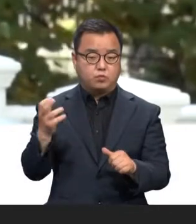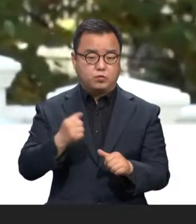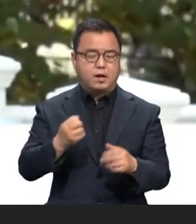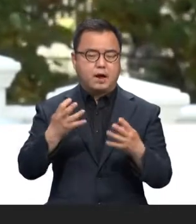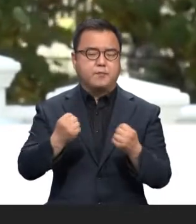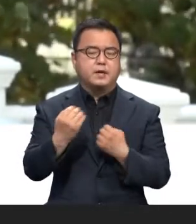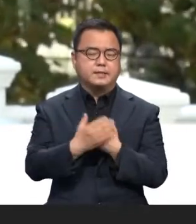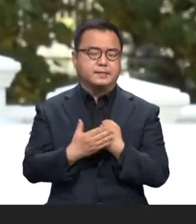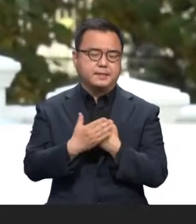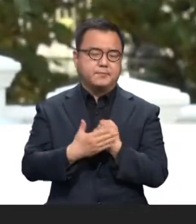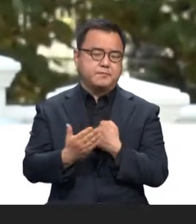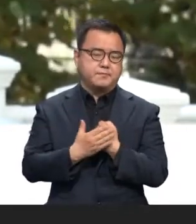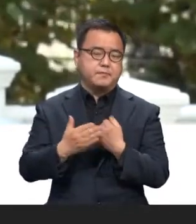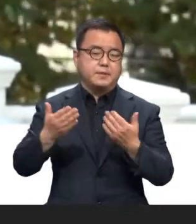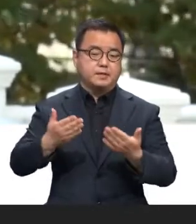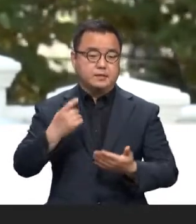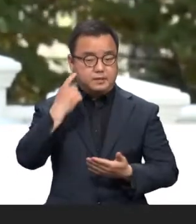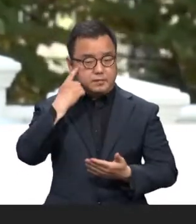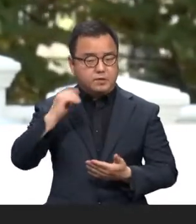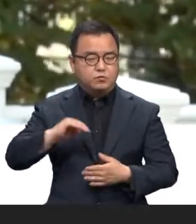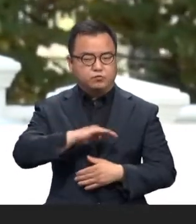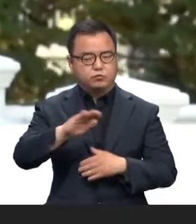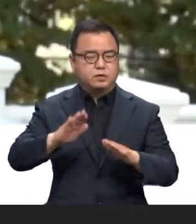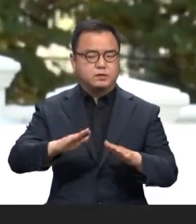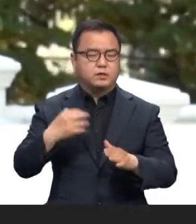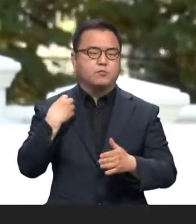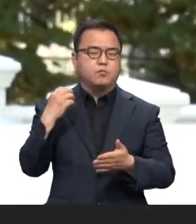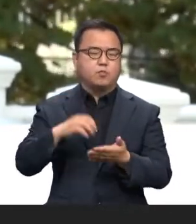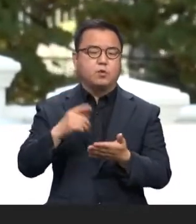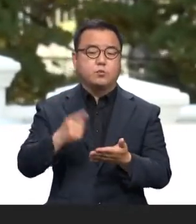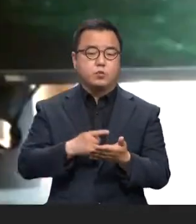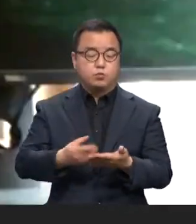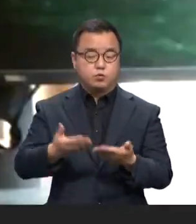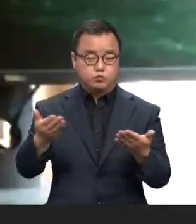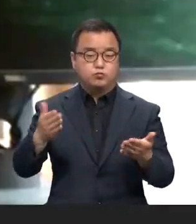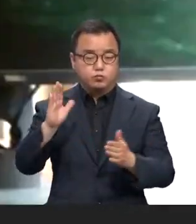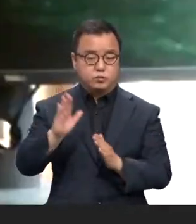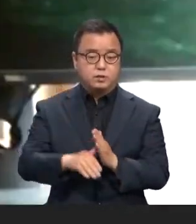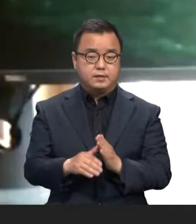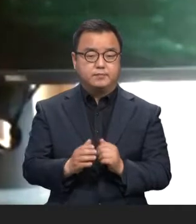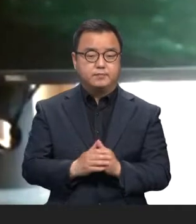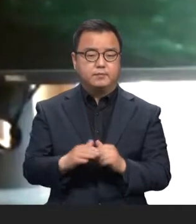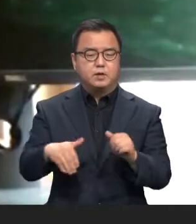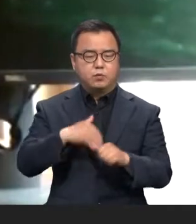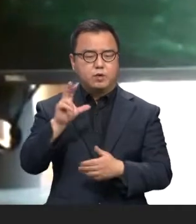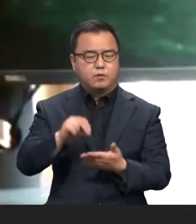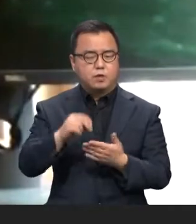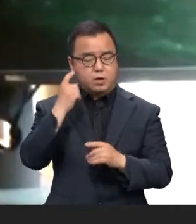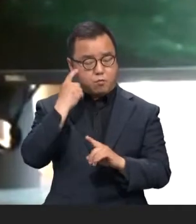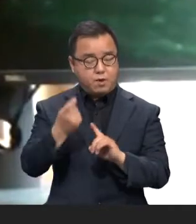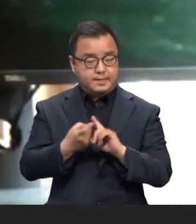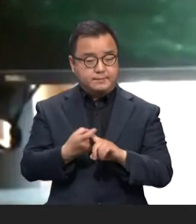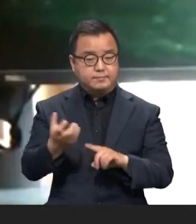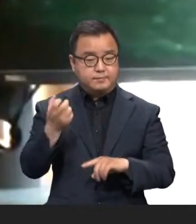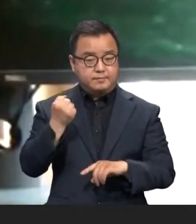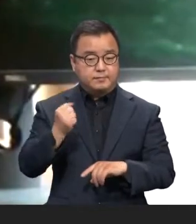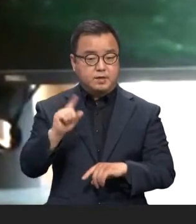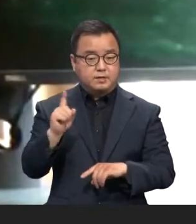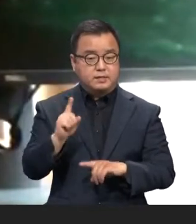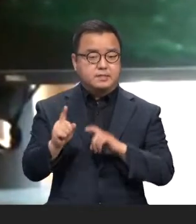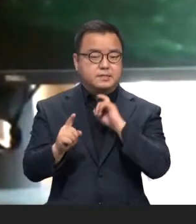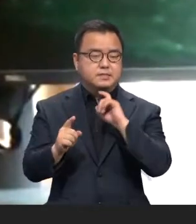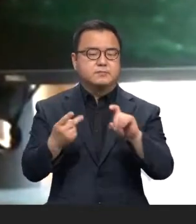our education, and I think it's time for us to give back. 환경 문제에 관심이 많았던 한 10대